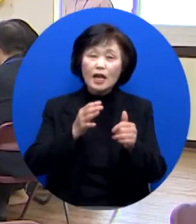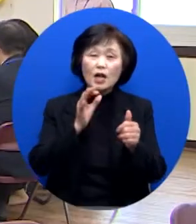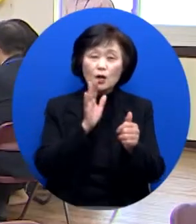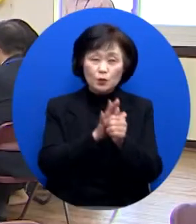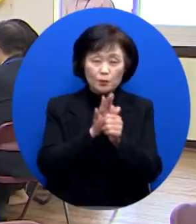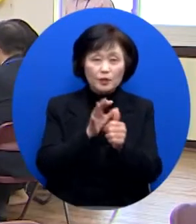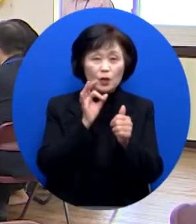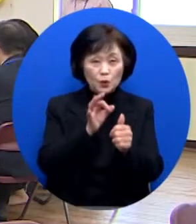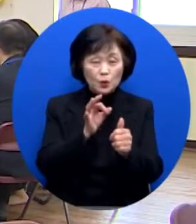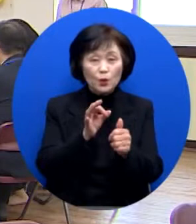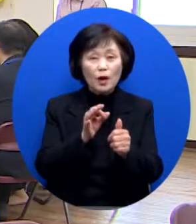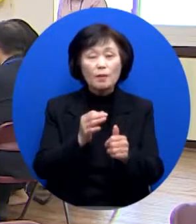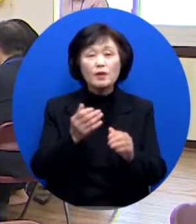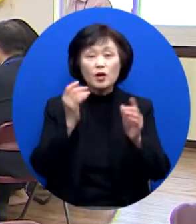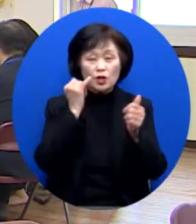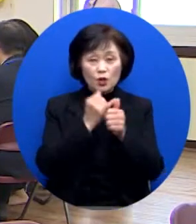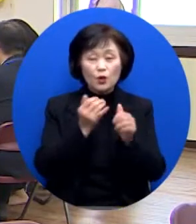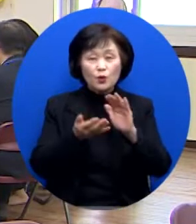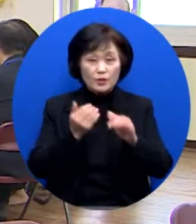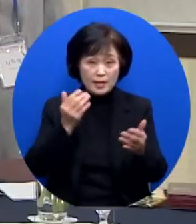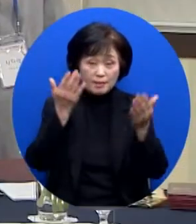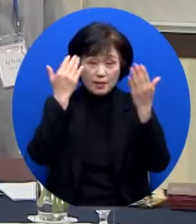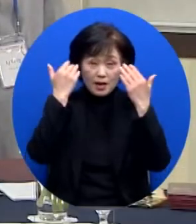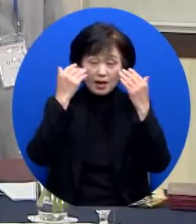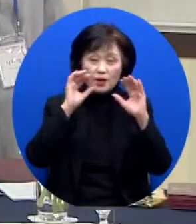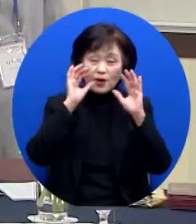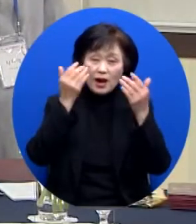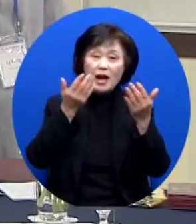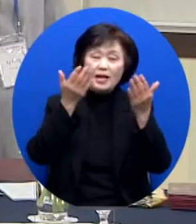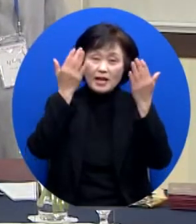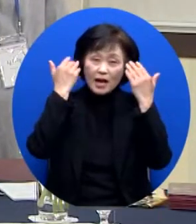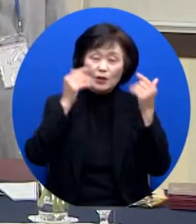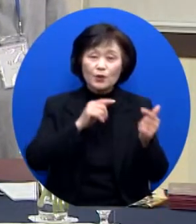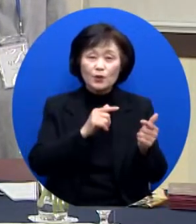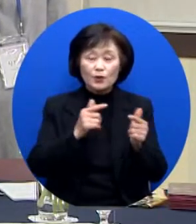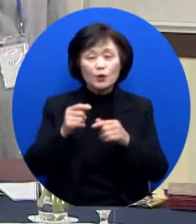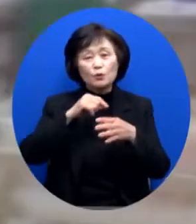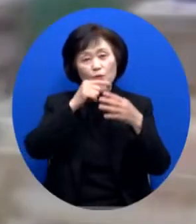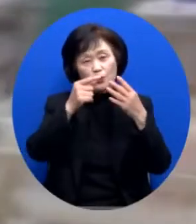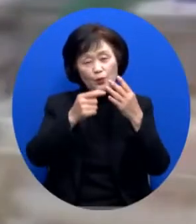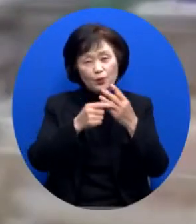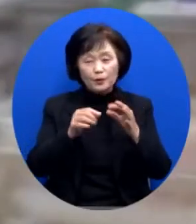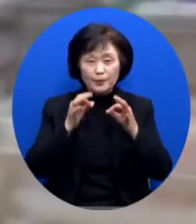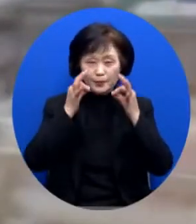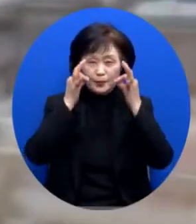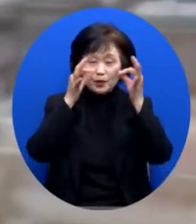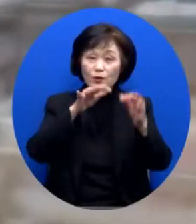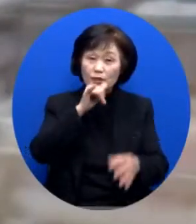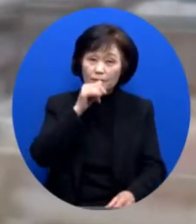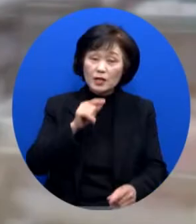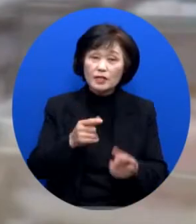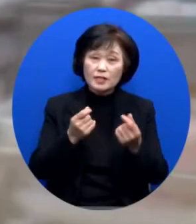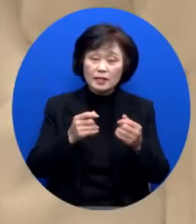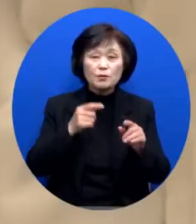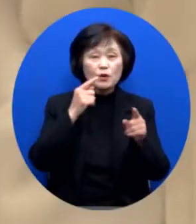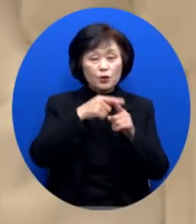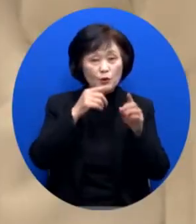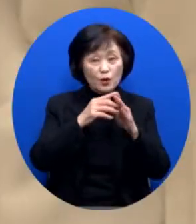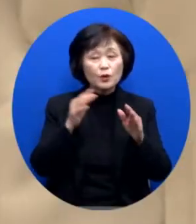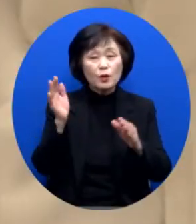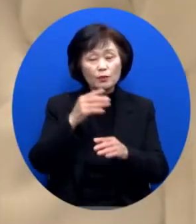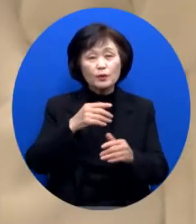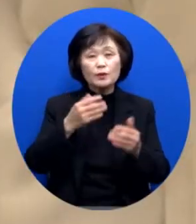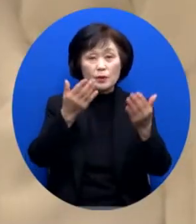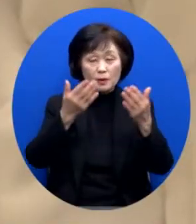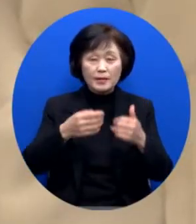비롯해 결혼예비학교, 아기학교 등 프로그램 운영에 힘쓰고 있습니다. 이처럼 교회로부터 받은